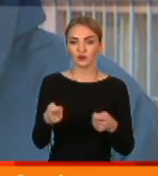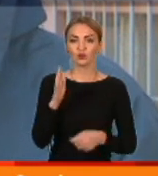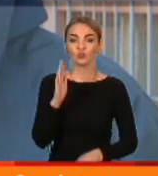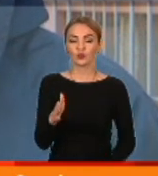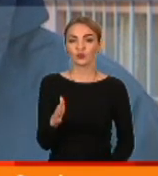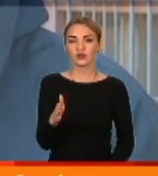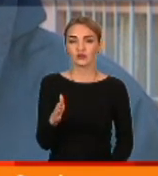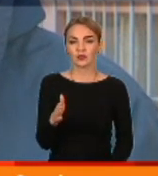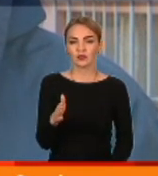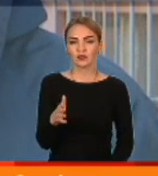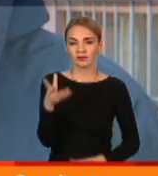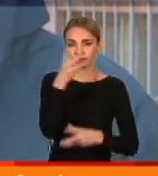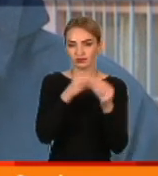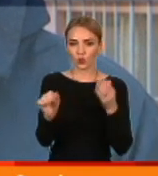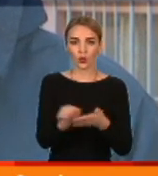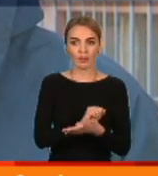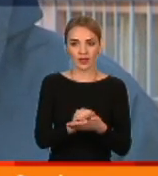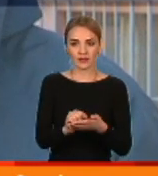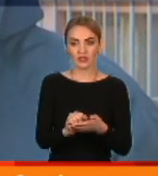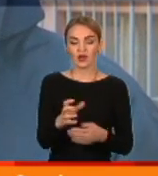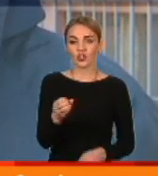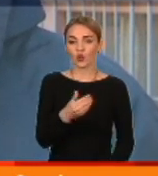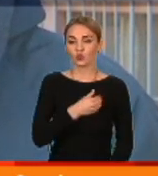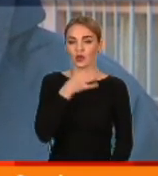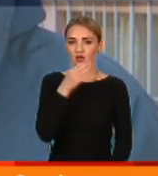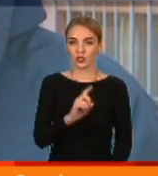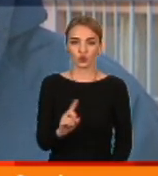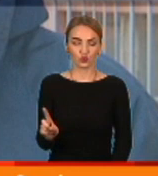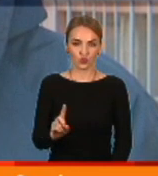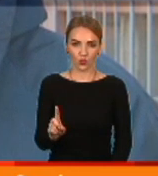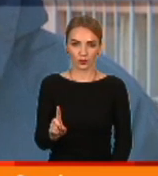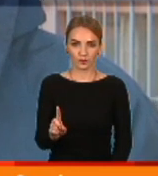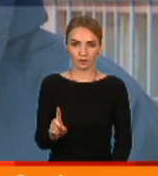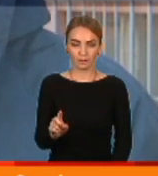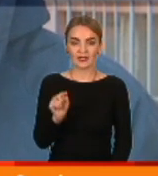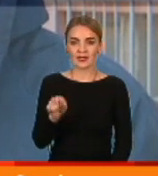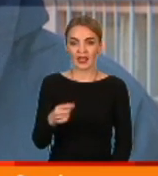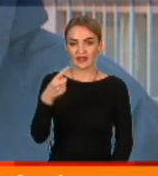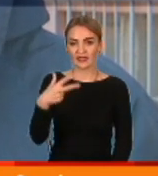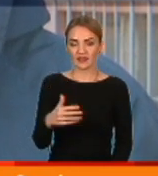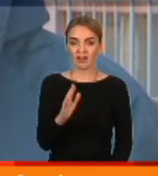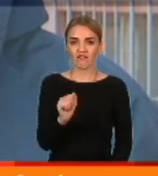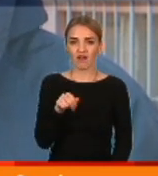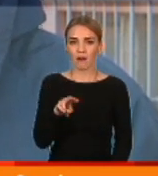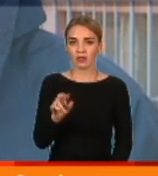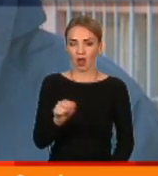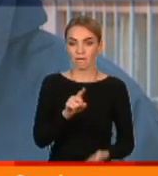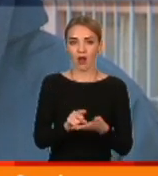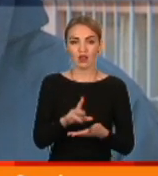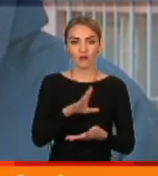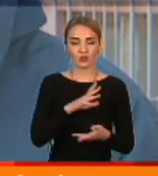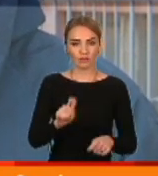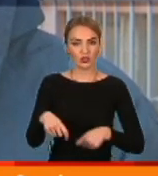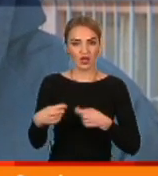будуть виготовлені фальшиві документи. Ще хочу сказати, що з тієї третини вапна, яка мала бути поставлена